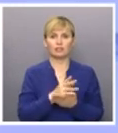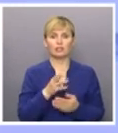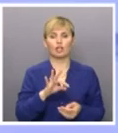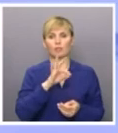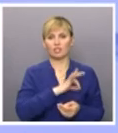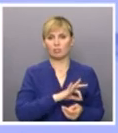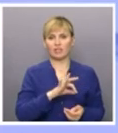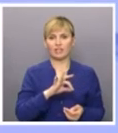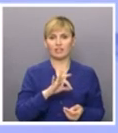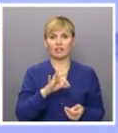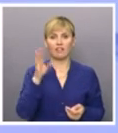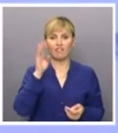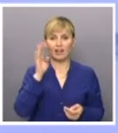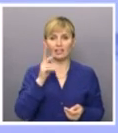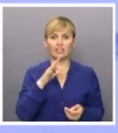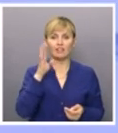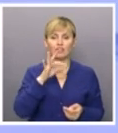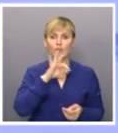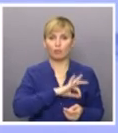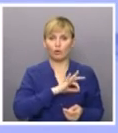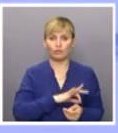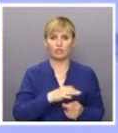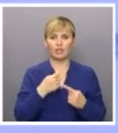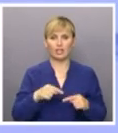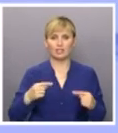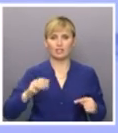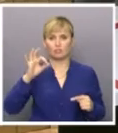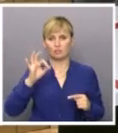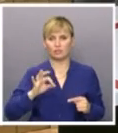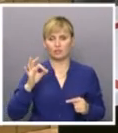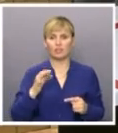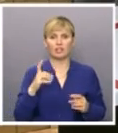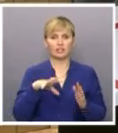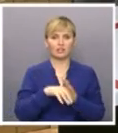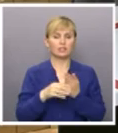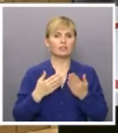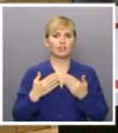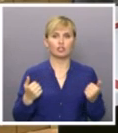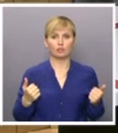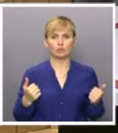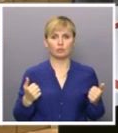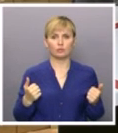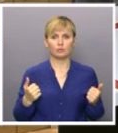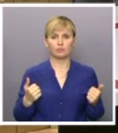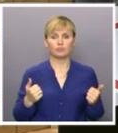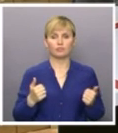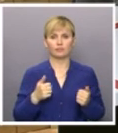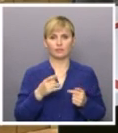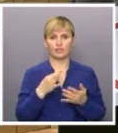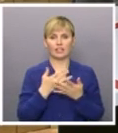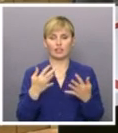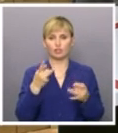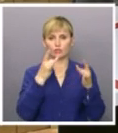воды, для водопользователей различные субсидии, но для рыбного хозяйства их нет. То есть даже не для рыбного хозяйства, а именно для